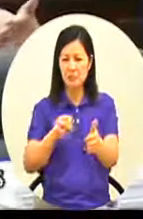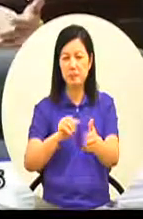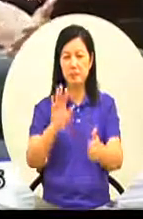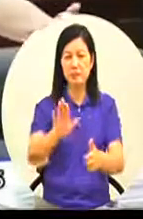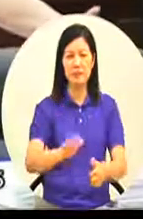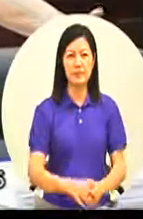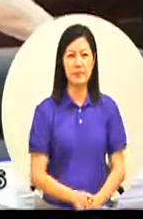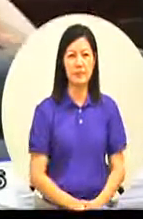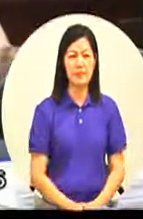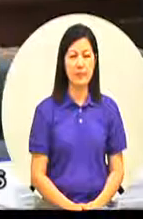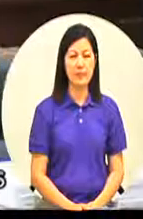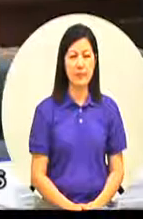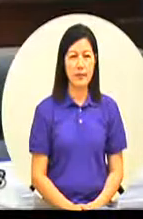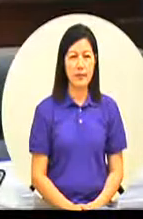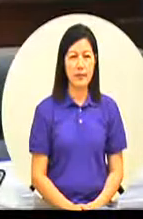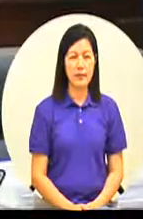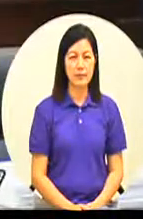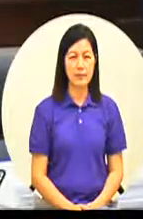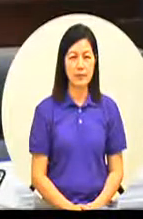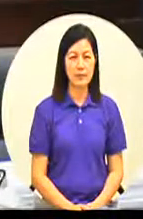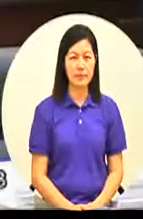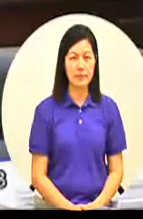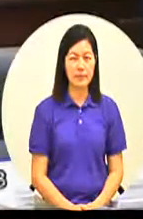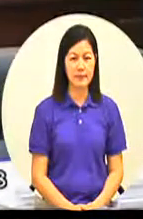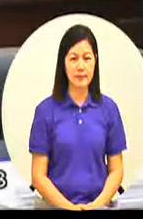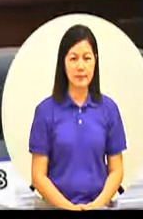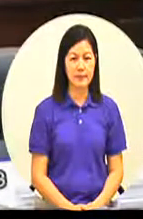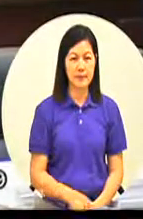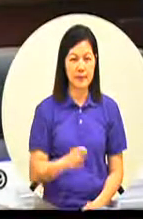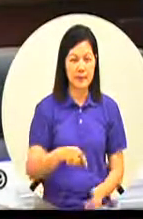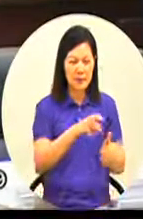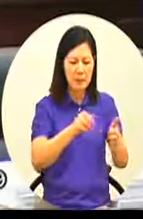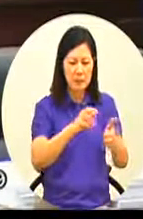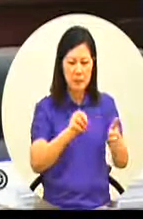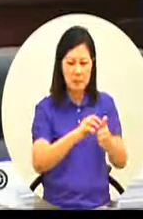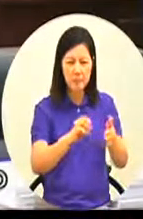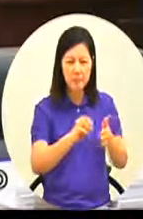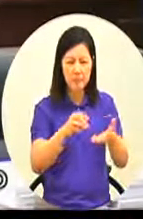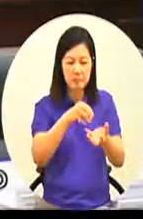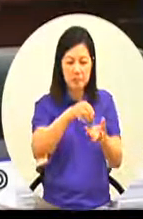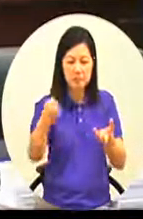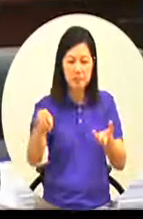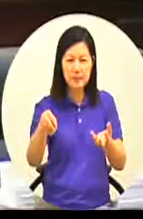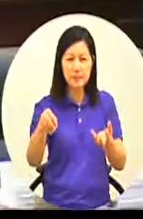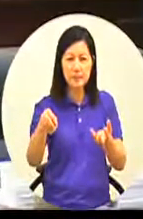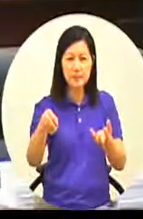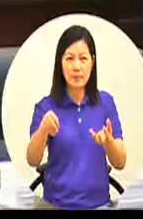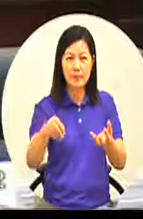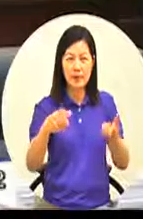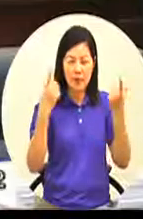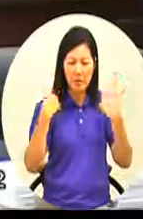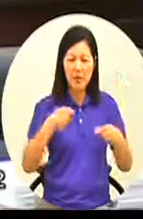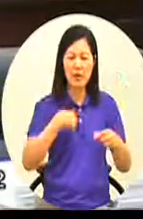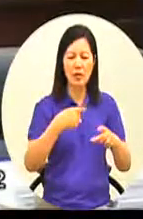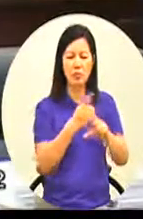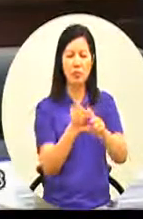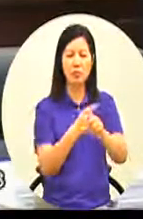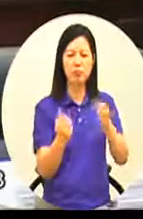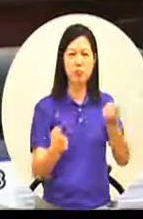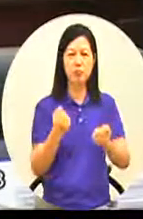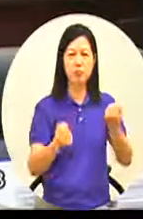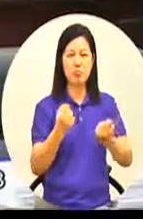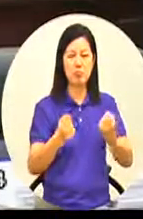根本的这样的一个，哦，这些的被抽掉的，一本身可能要塞车、塞给零车的收入，就